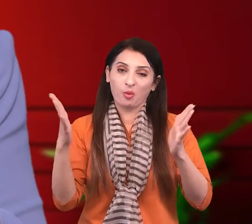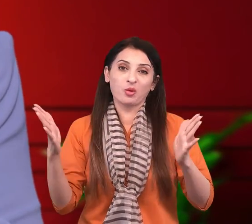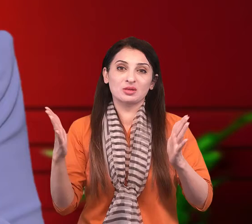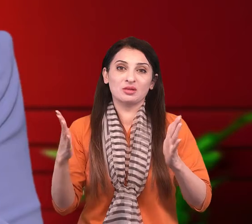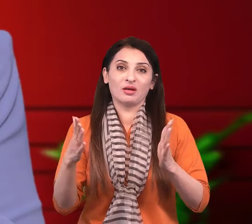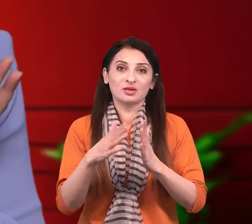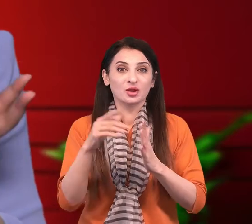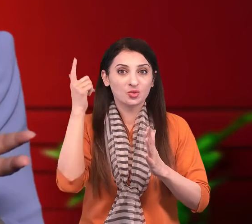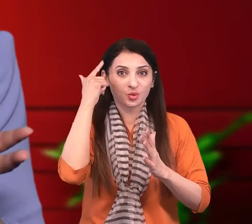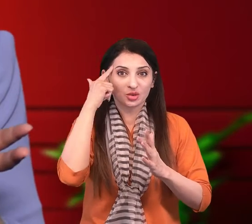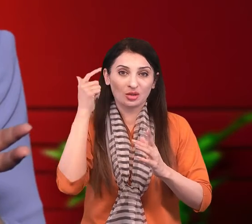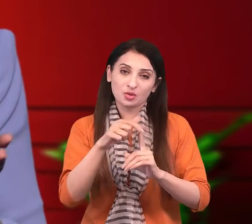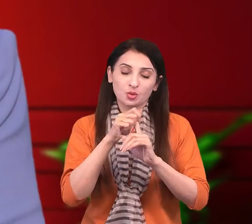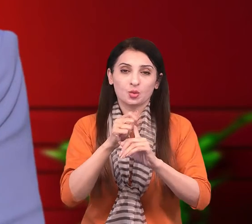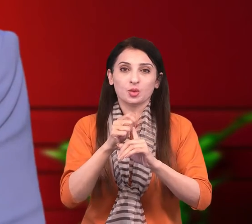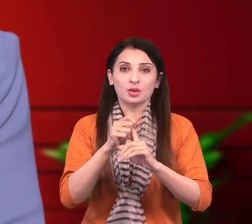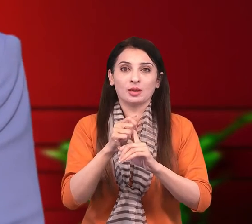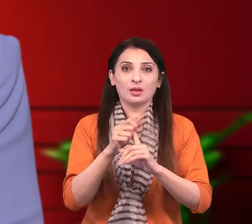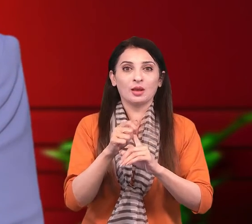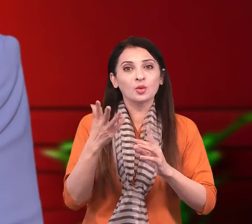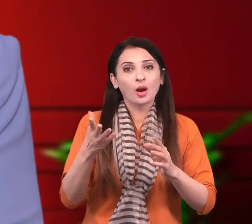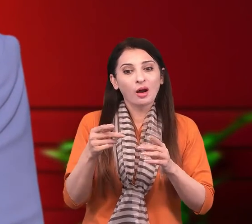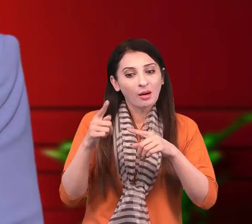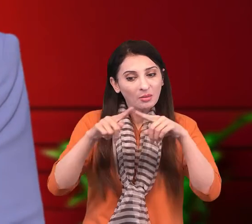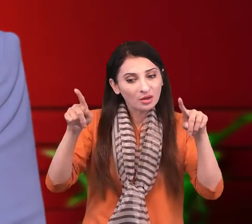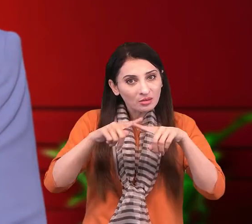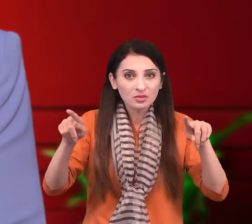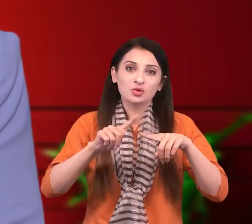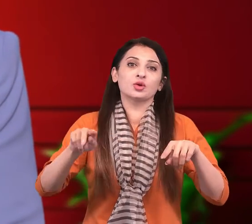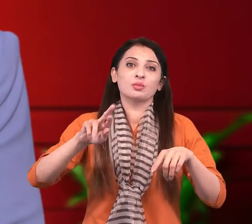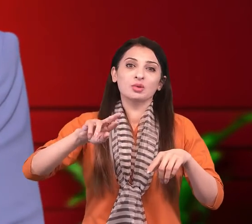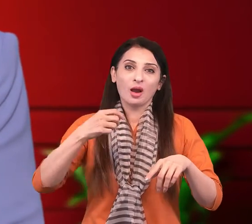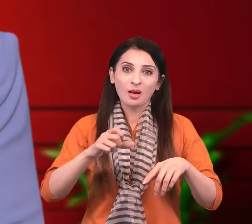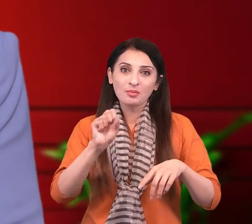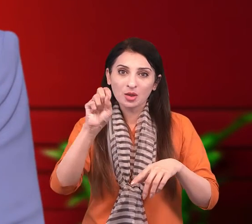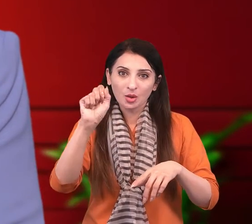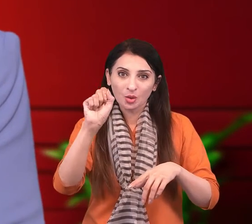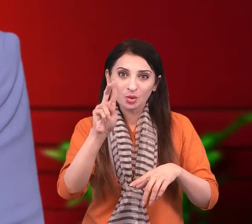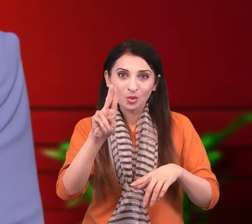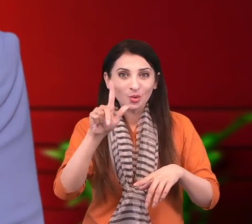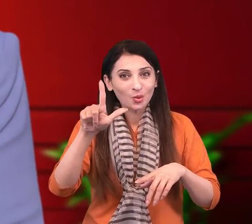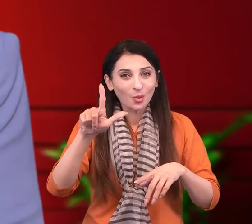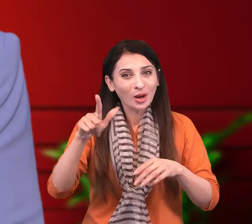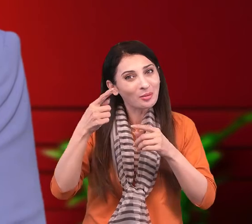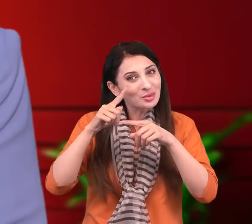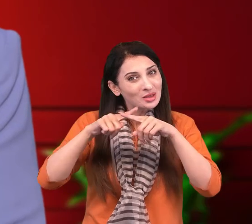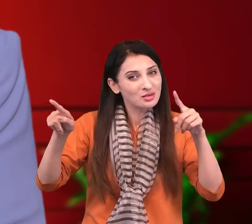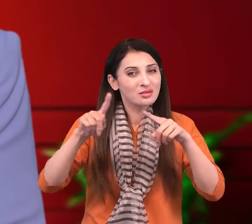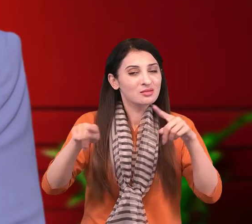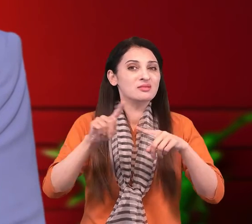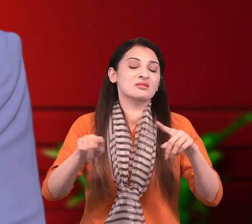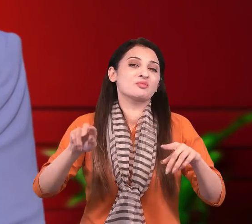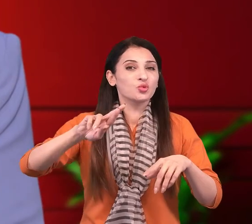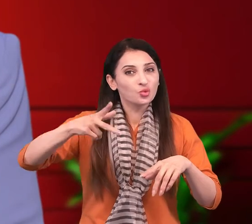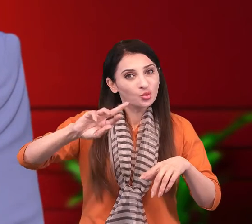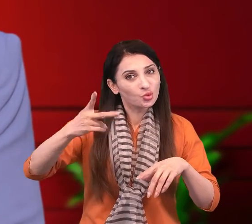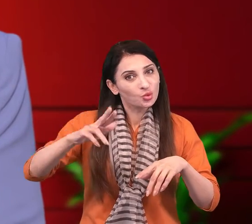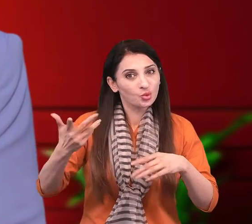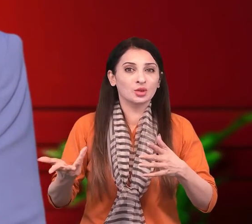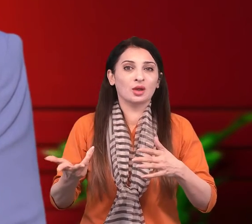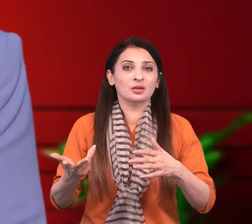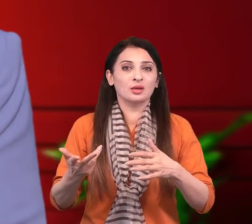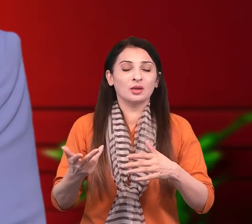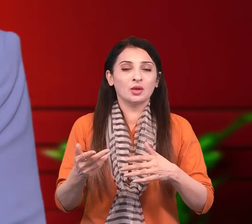सो अदर्स कैन फील बिग, आप स्प्लिट हो जाओगे, आपकी रूह स्प्लिट हो जाएगी. और